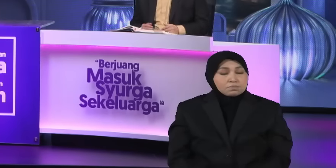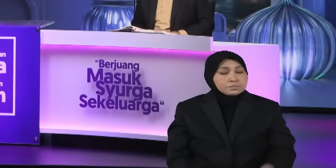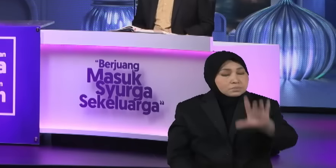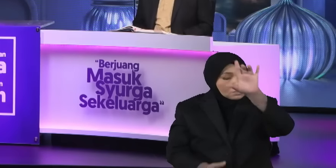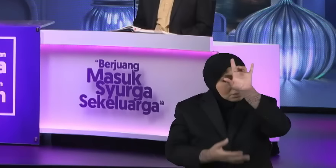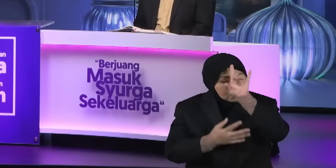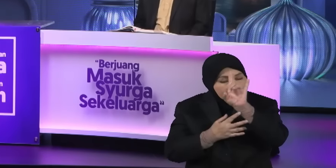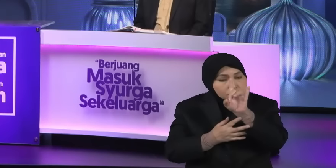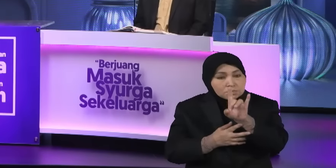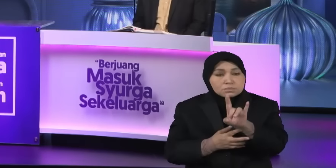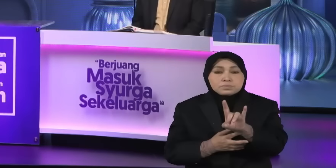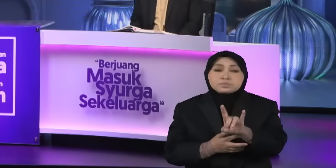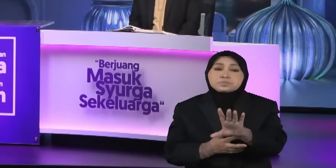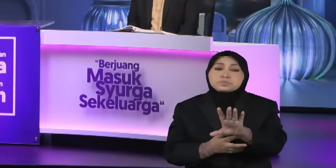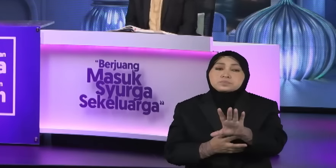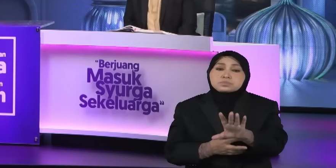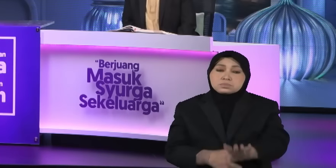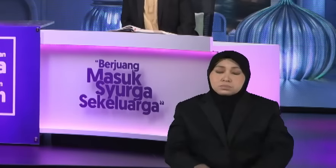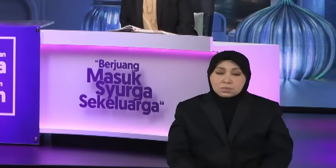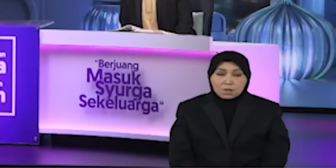A'udzubillahi minasyaitan.